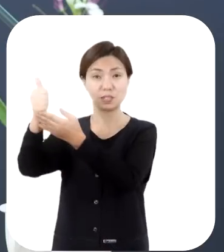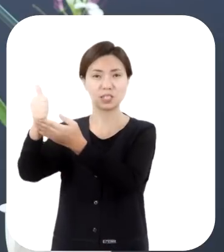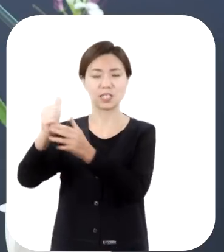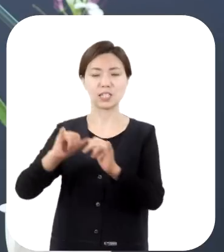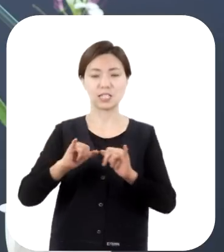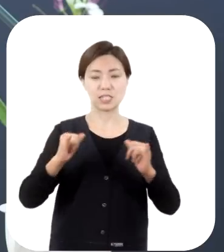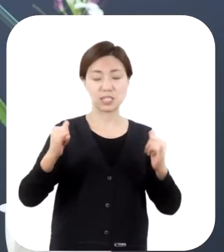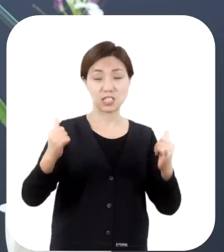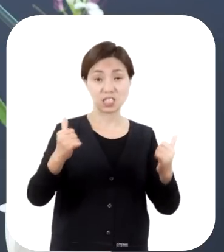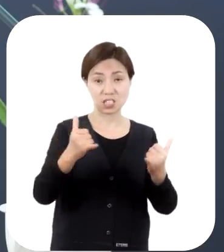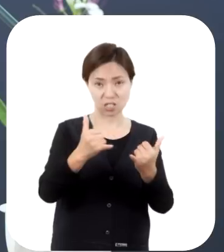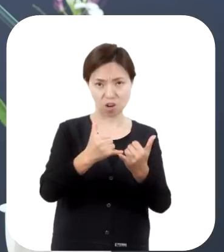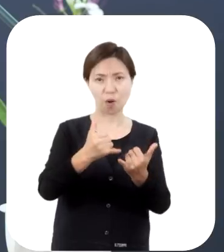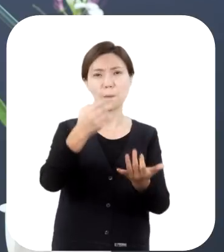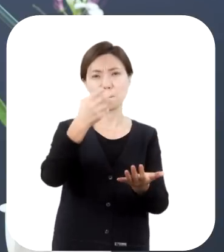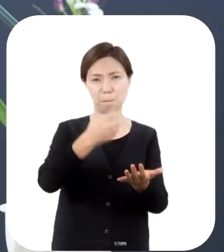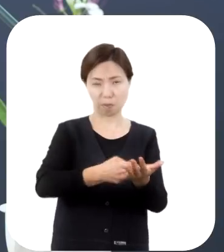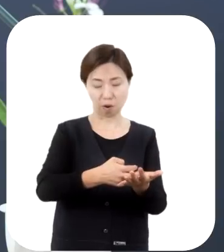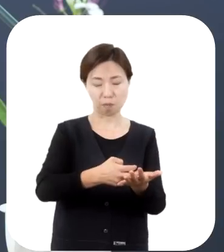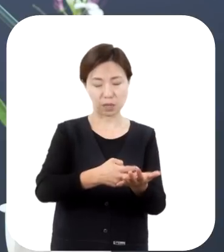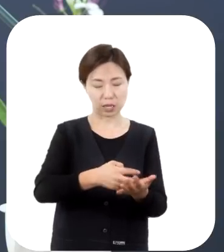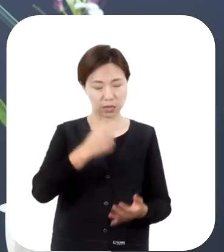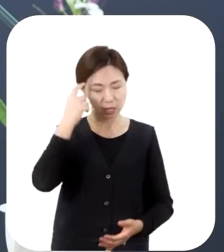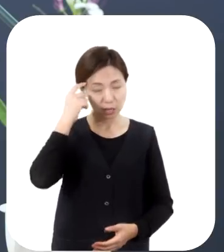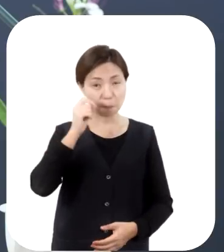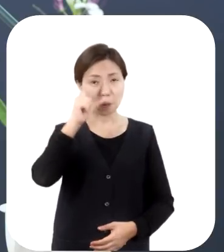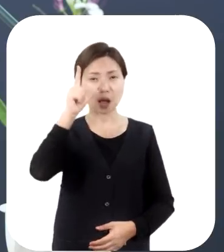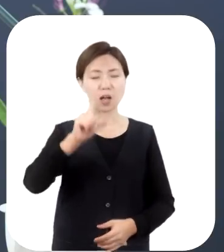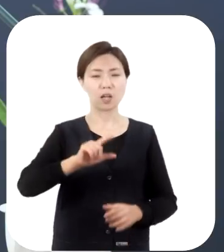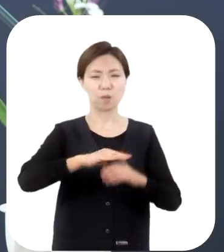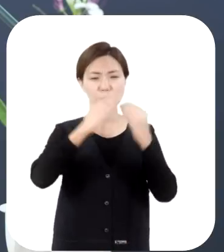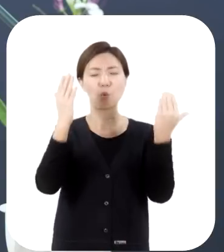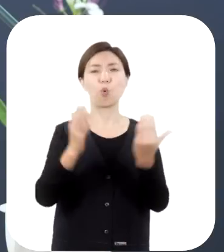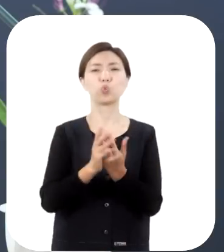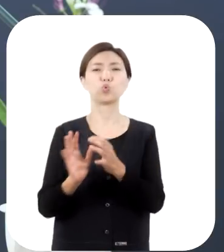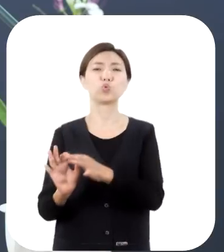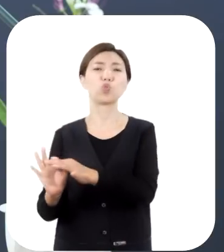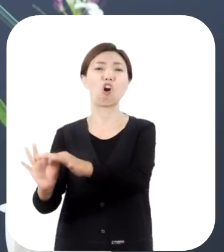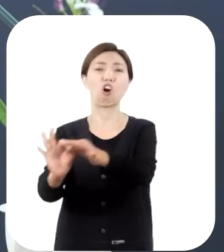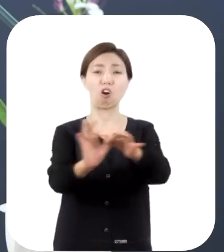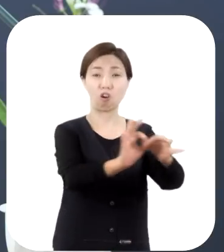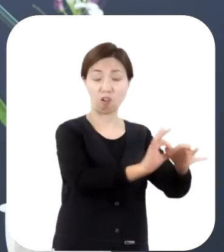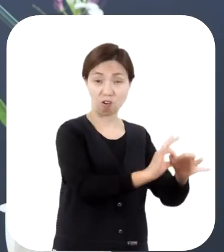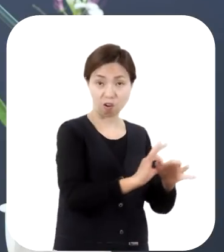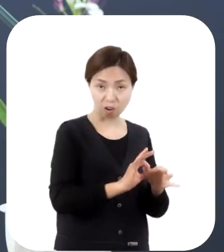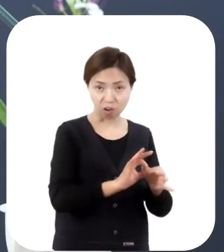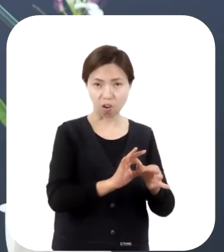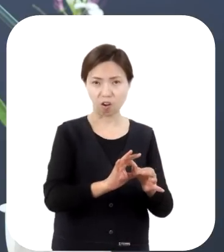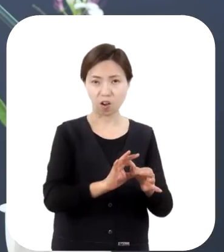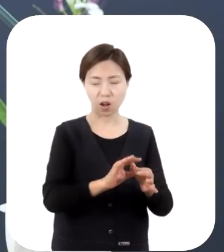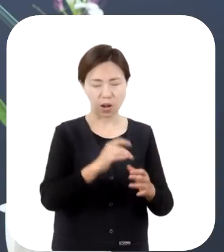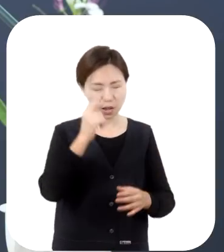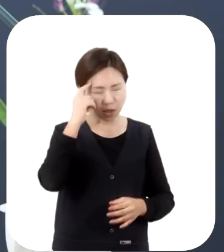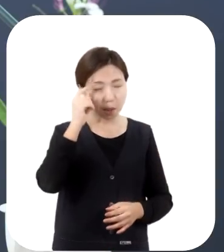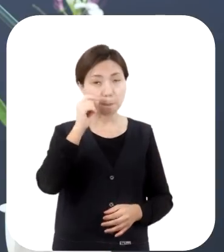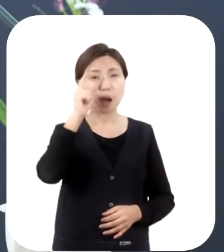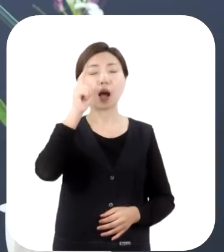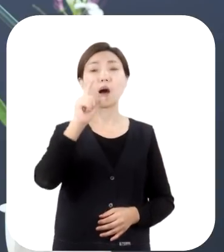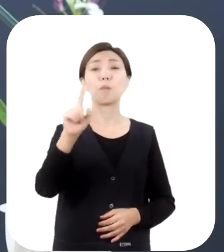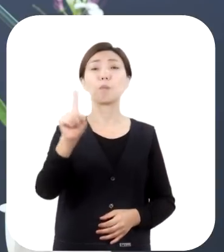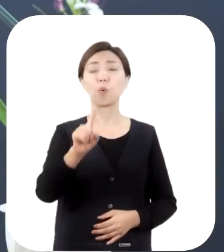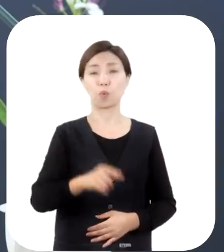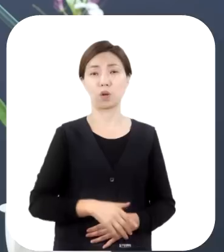거예요. 근데 이제 부처님이 연기적 세계를 깨달았다. 모든 것이 상호 연관되어 있다라고 하는